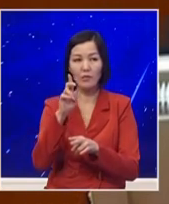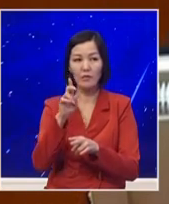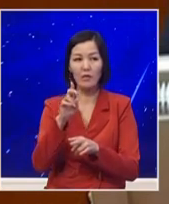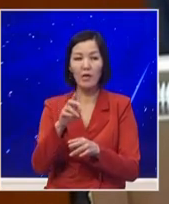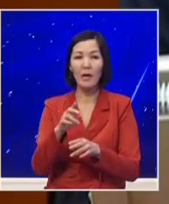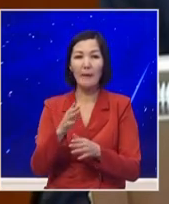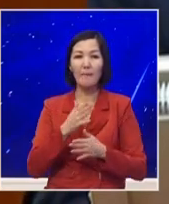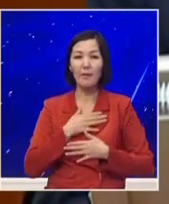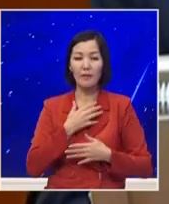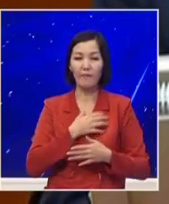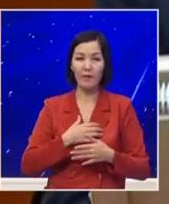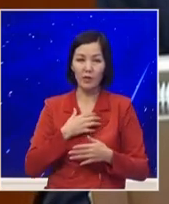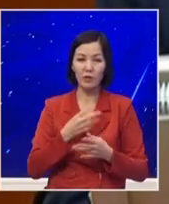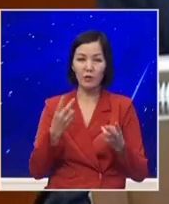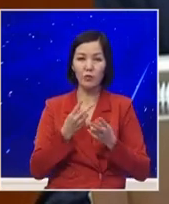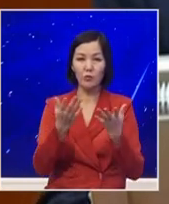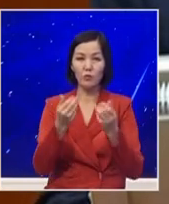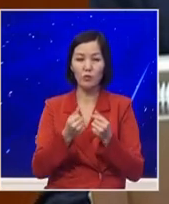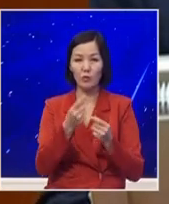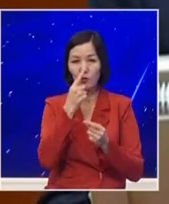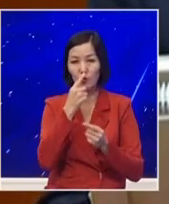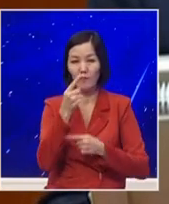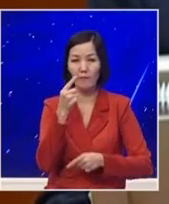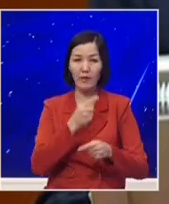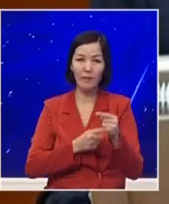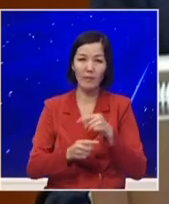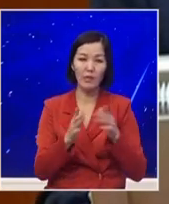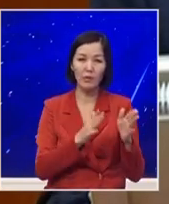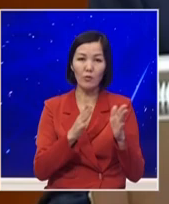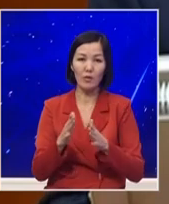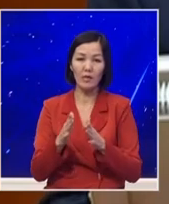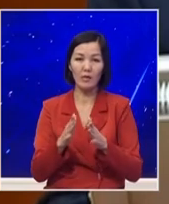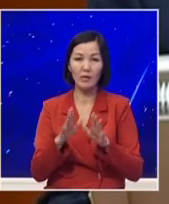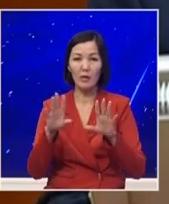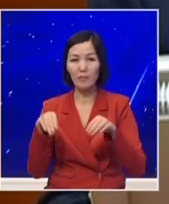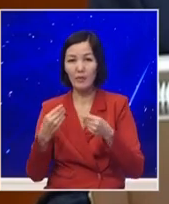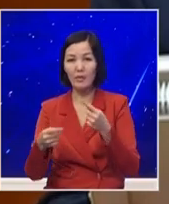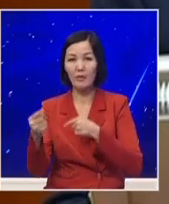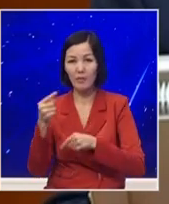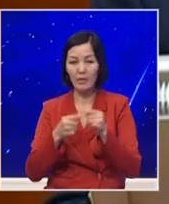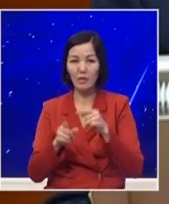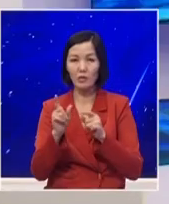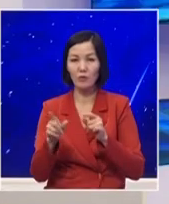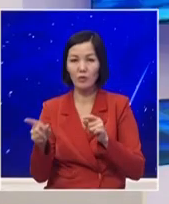отбывающих наказание в иностранных государствах. В скором времени начнется урегулирование путей передачи осужденных лиц.